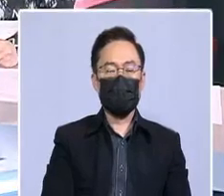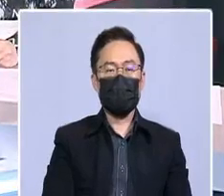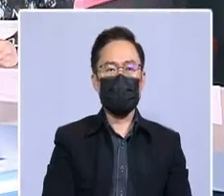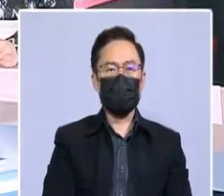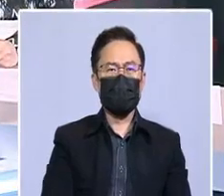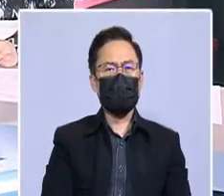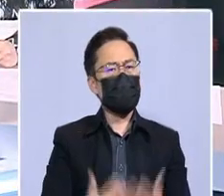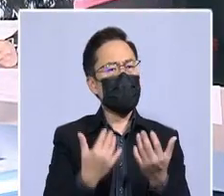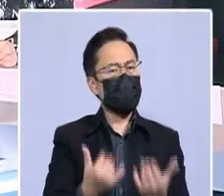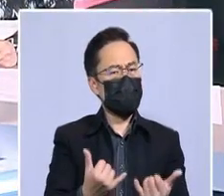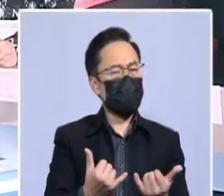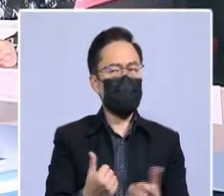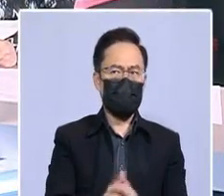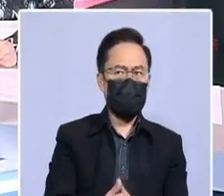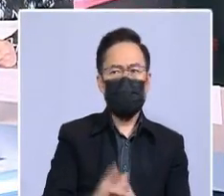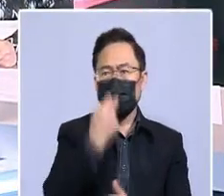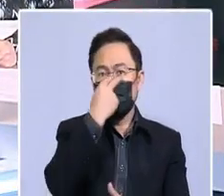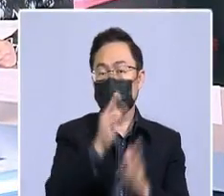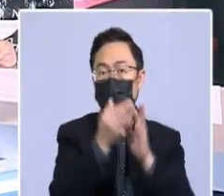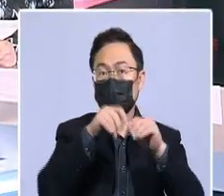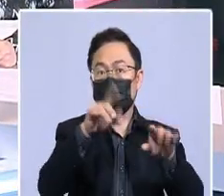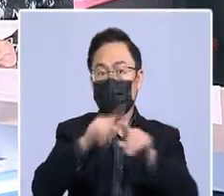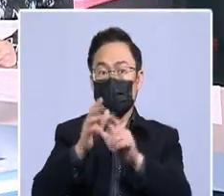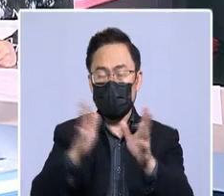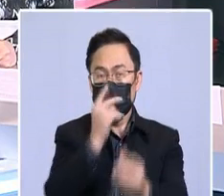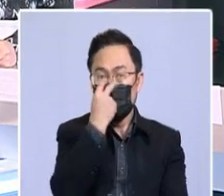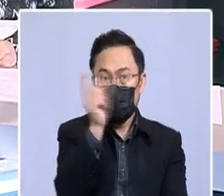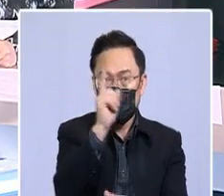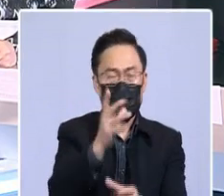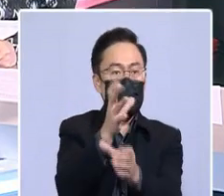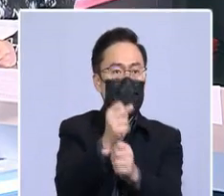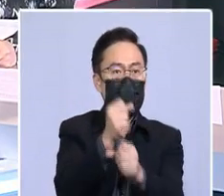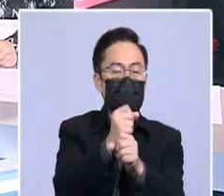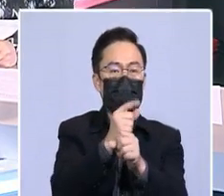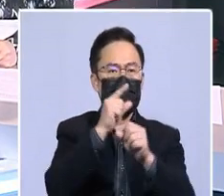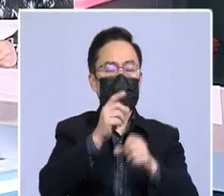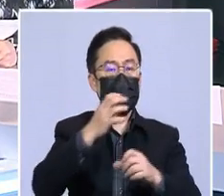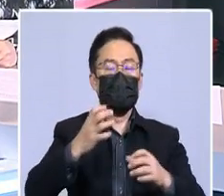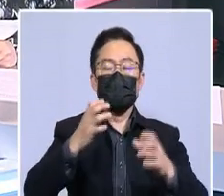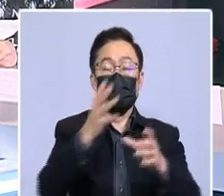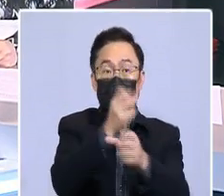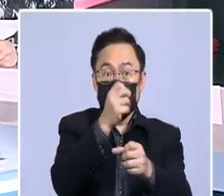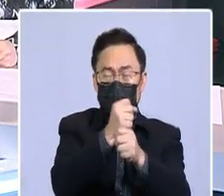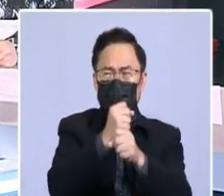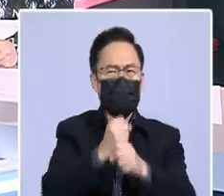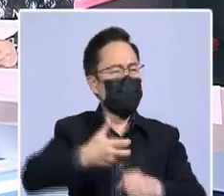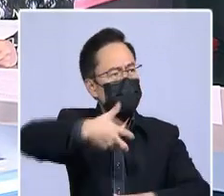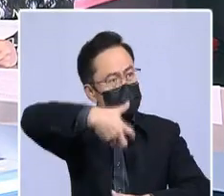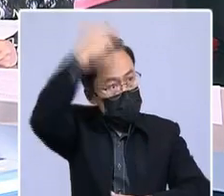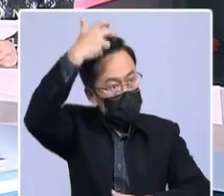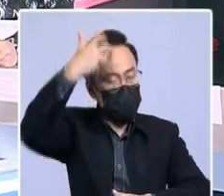พูดถึง 2-3 วันมานี้เป็นที่ฮือฮาในโลกโซเชียลค่ะเพราะว่าหลายคนไปเจอรูปปั้นนรสิงห์ตั้งอยู่บนตึกไทยคู่ฟ้าทำเนียบรัฐบาลรว